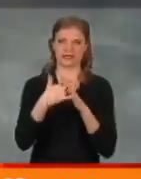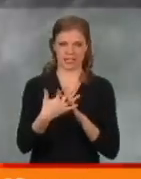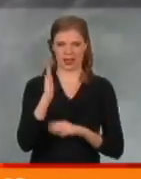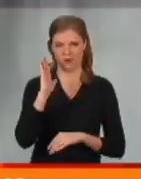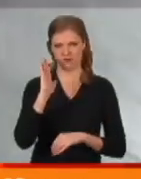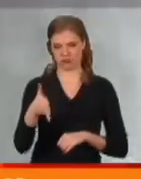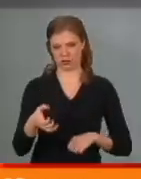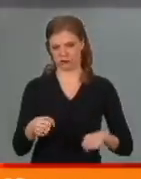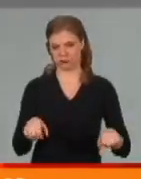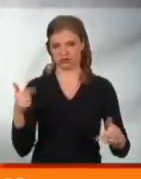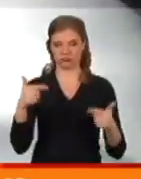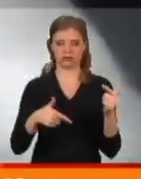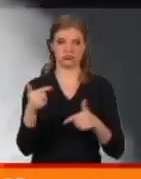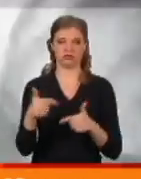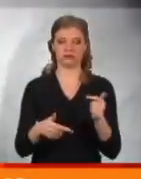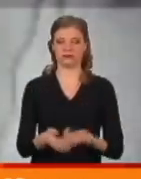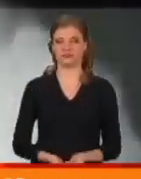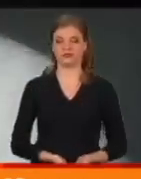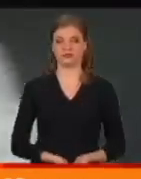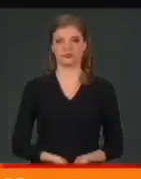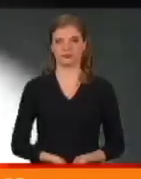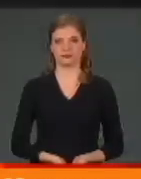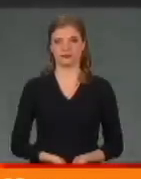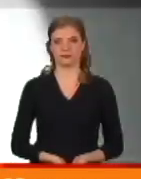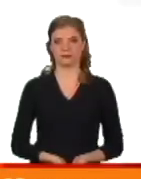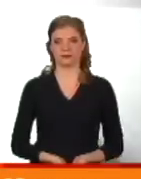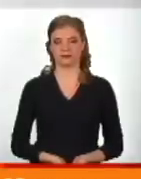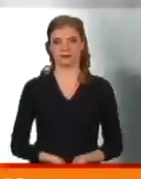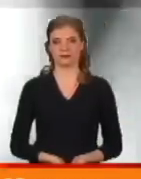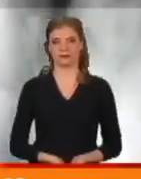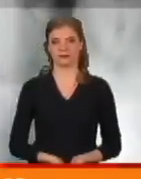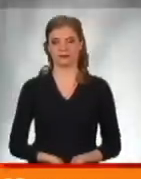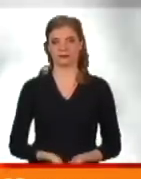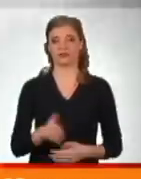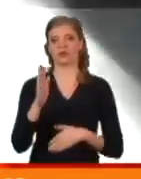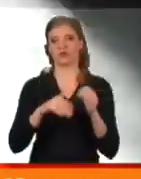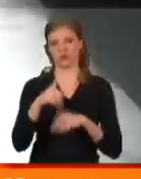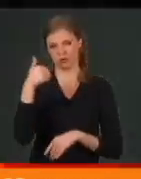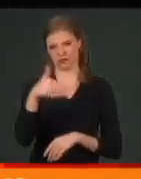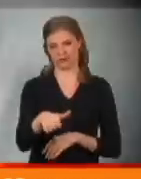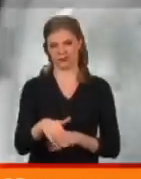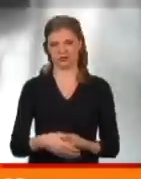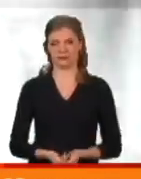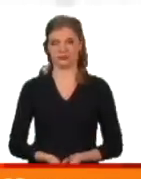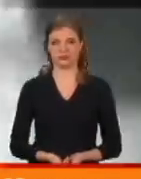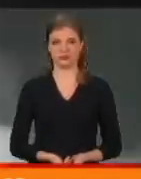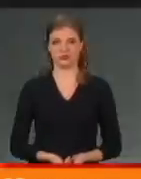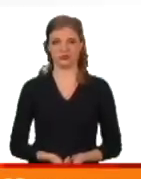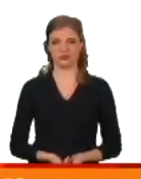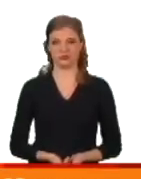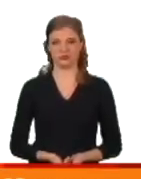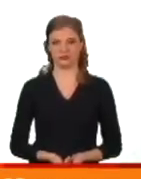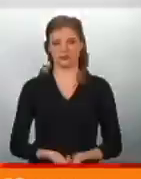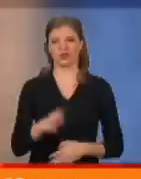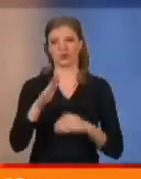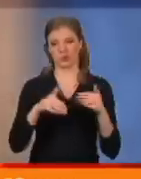вас кажу. Я тебе зараз. Я фізрук. Понял? Руки забери від мене. Синок,